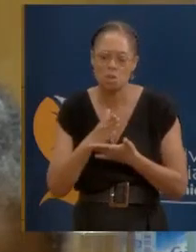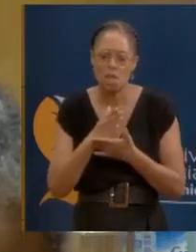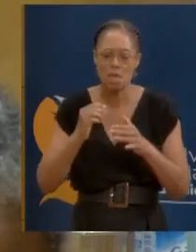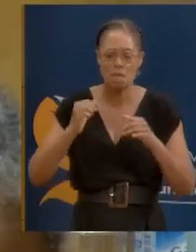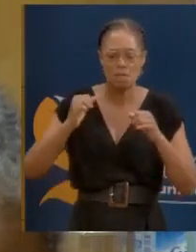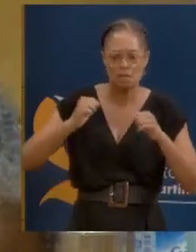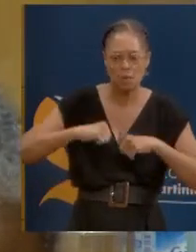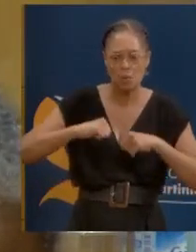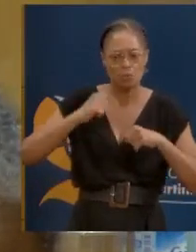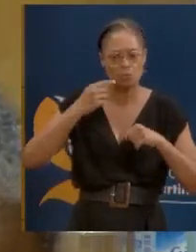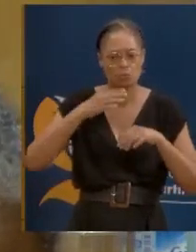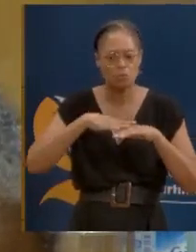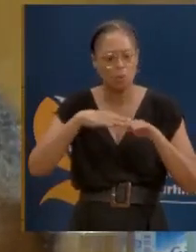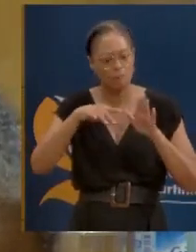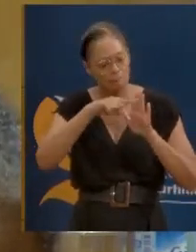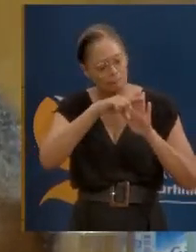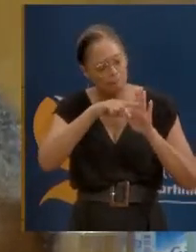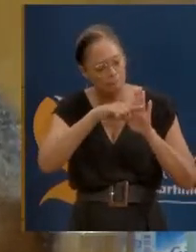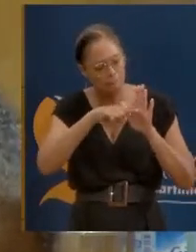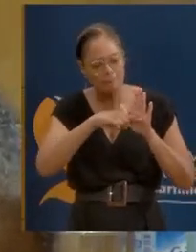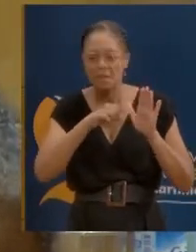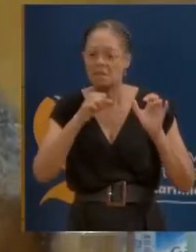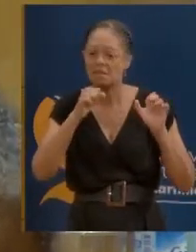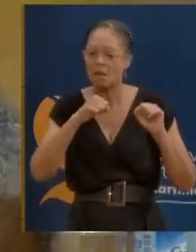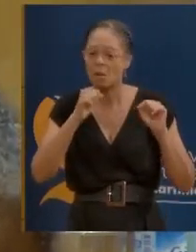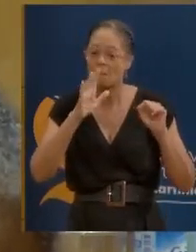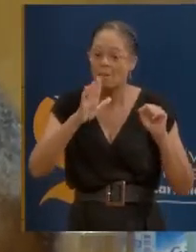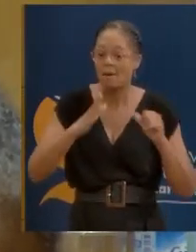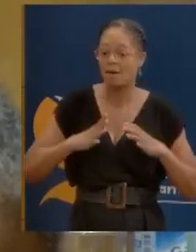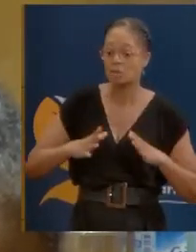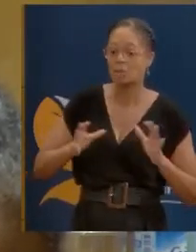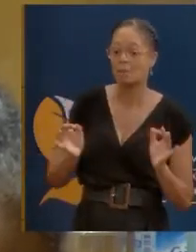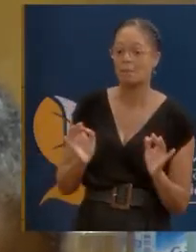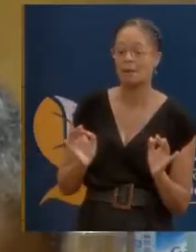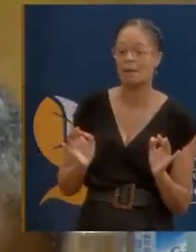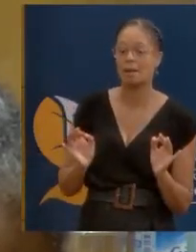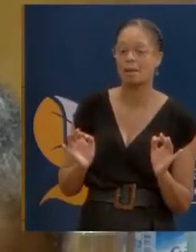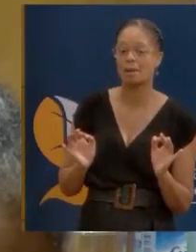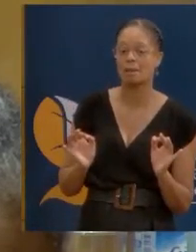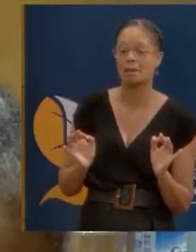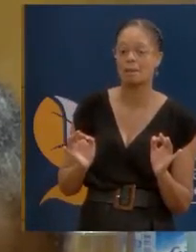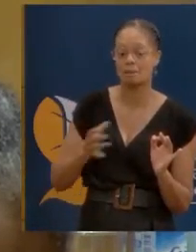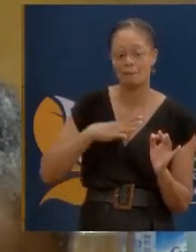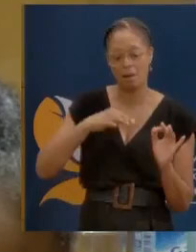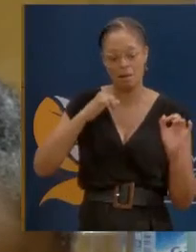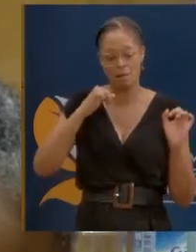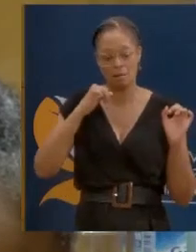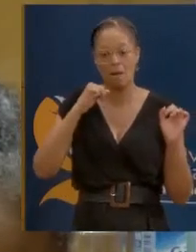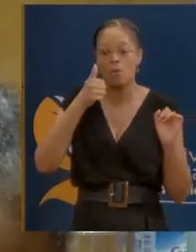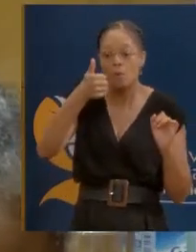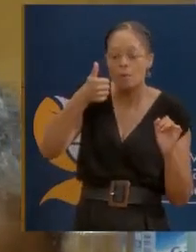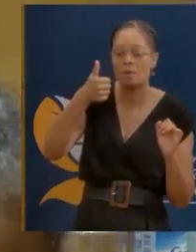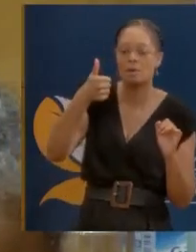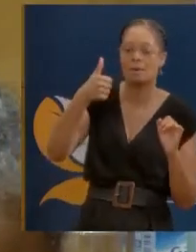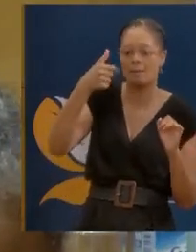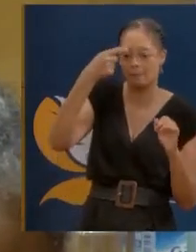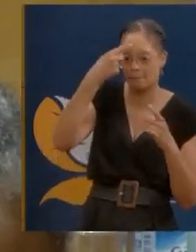principe qui acte qu'il n'y a aucun engagement, puisqu'il reste plein de désaccords.